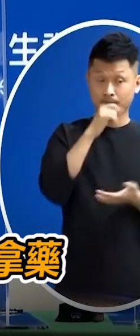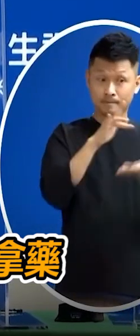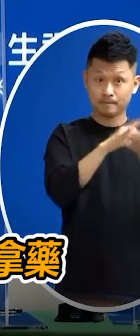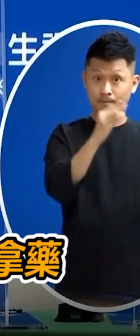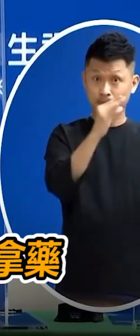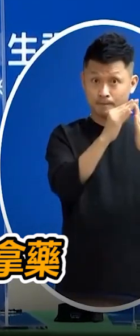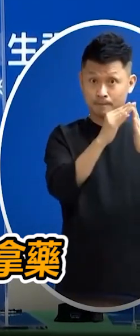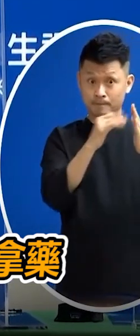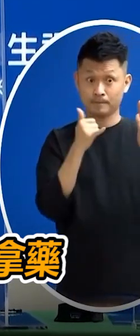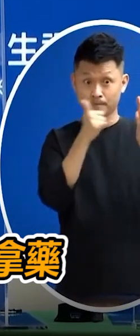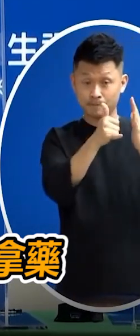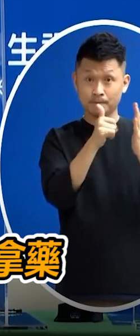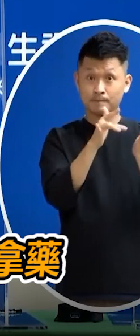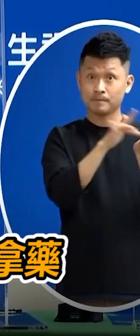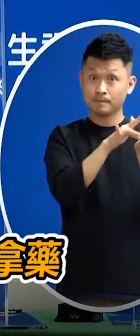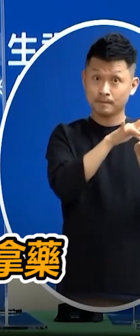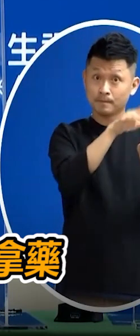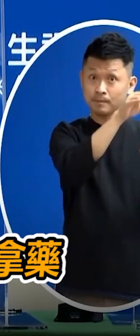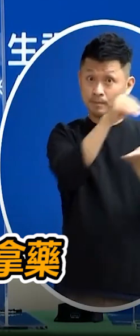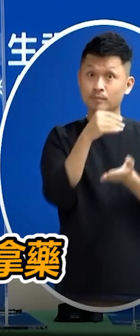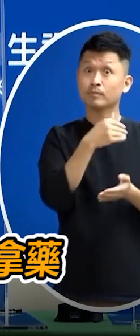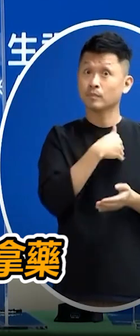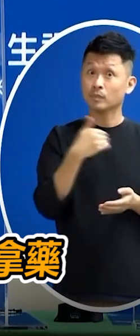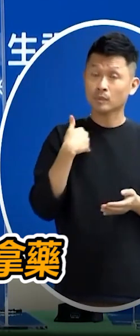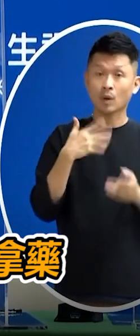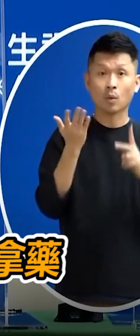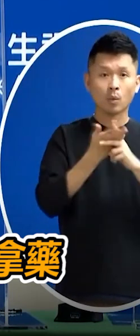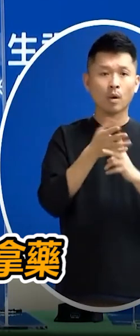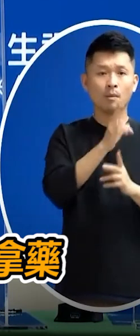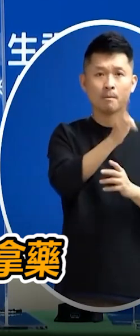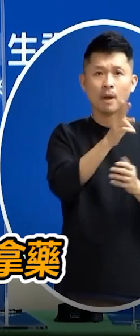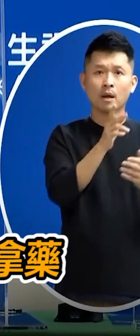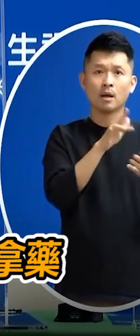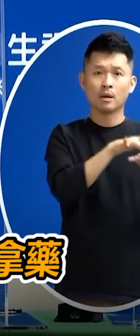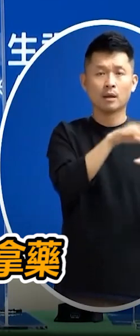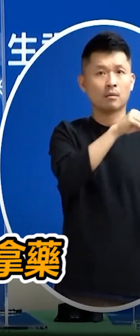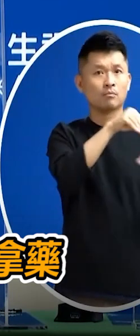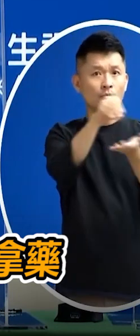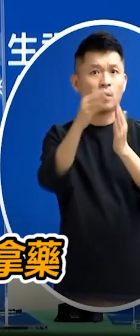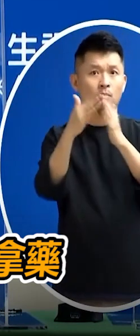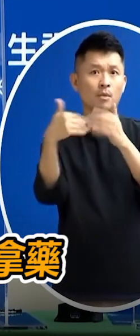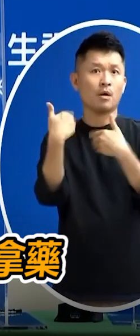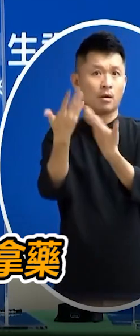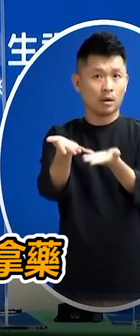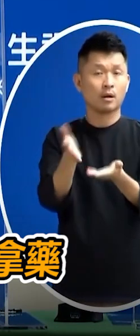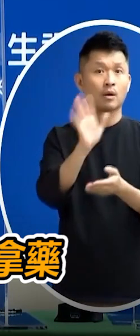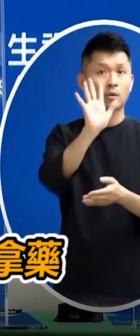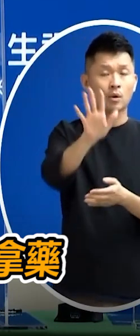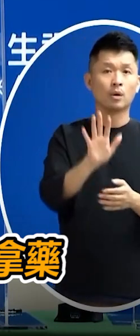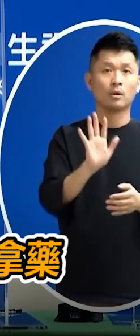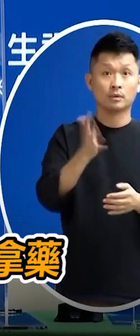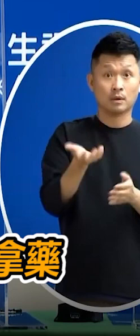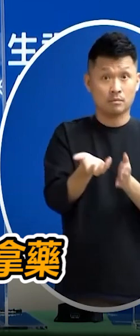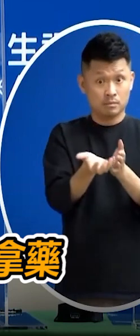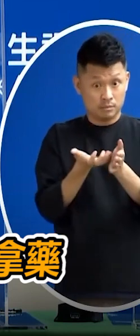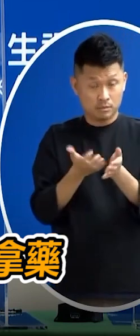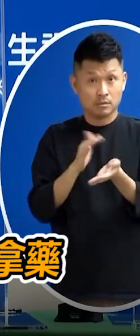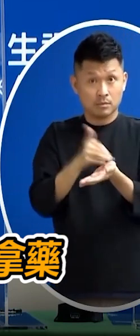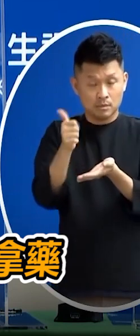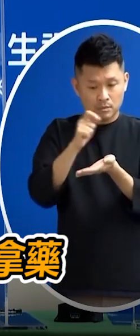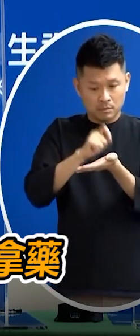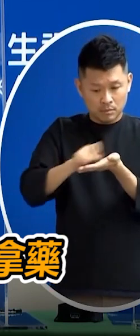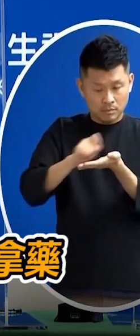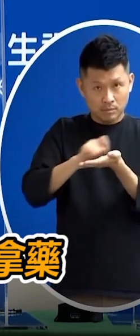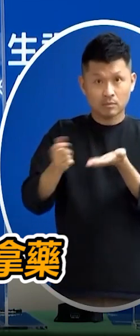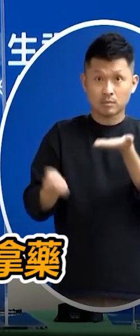局也可以拿得到，也可以送药到府等等的，医院里面也有，但是基本上还是要一个医师的处方签，